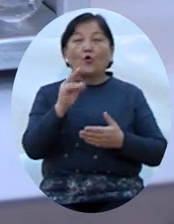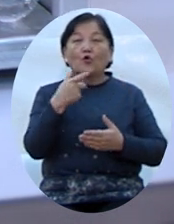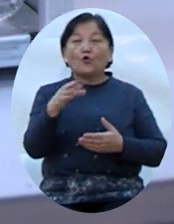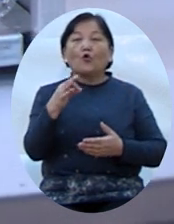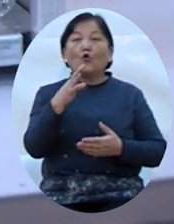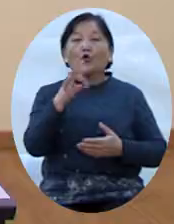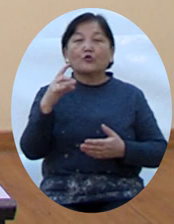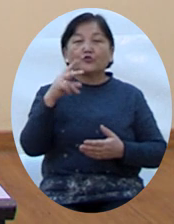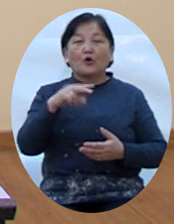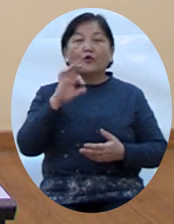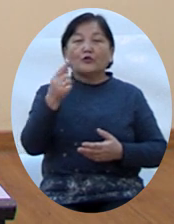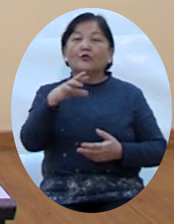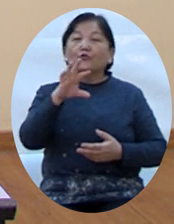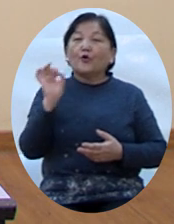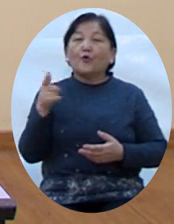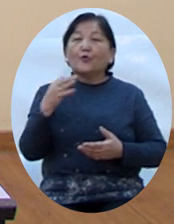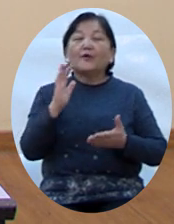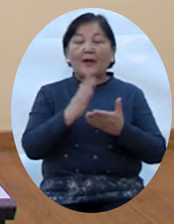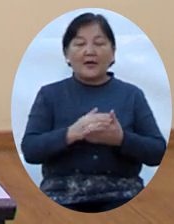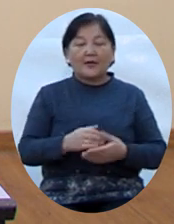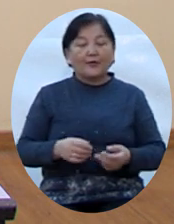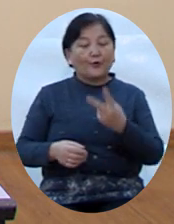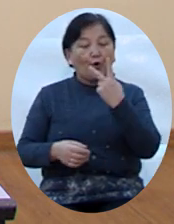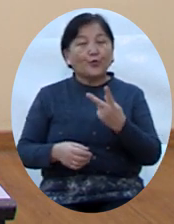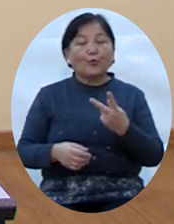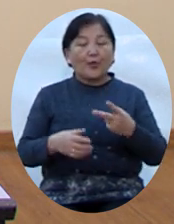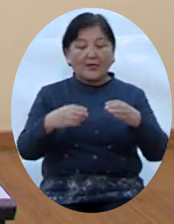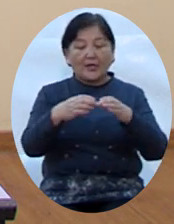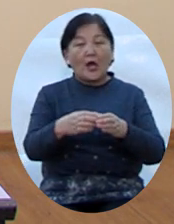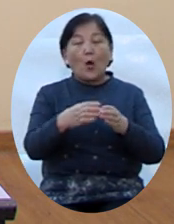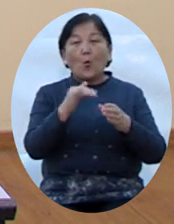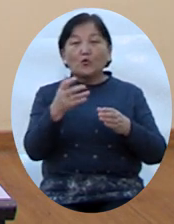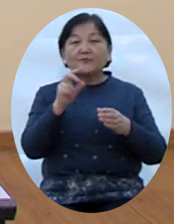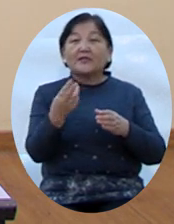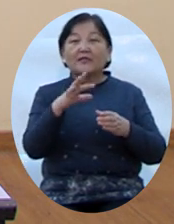өөрчлөгдөхгүй байна. За тэгвэл 2 дугаарын уусмал дээр тусая.